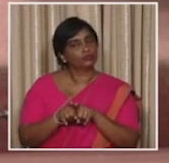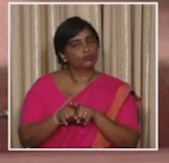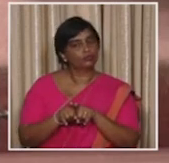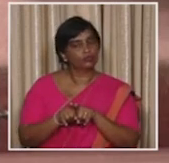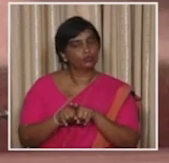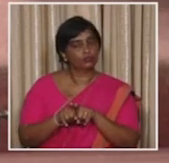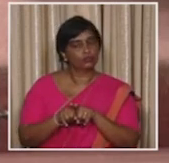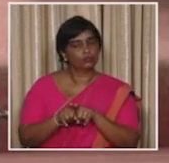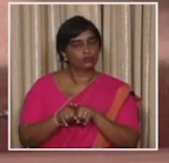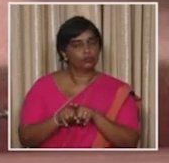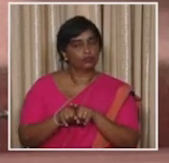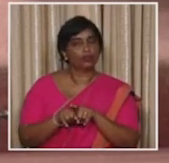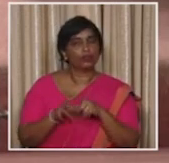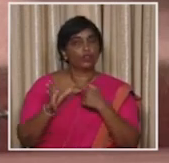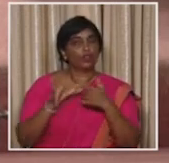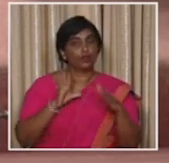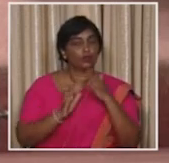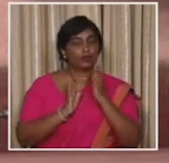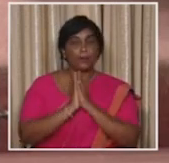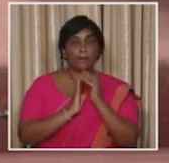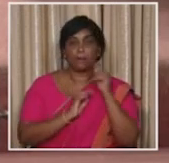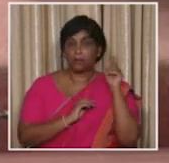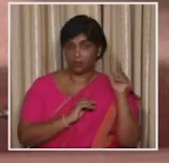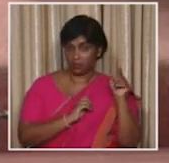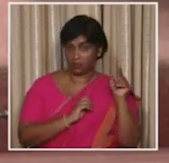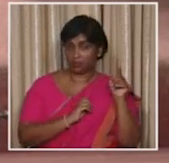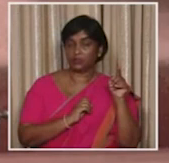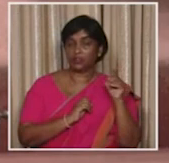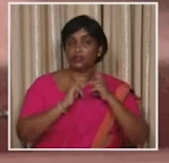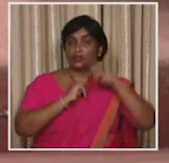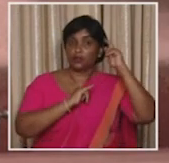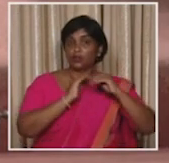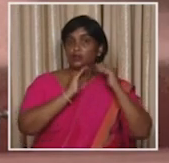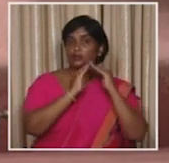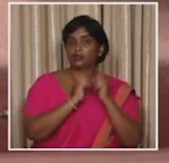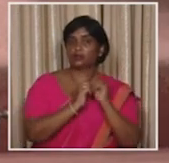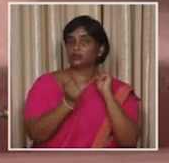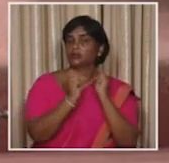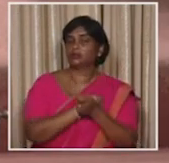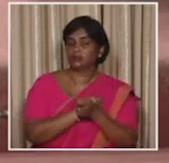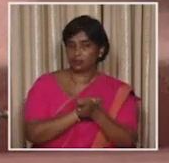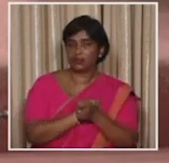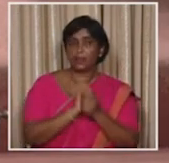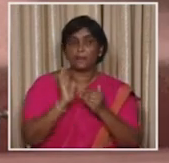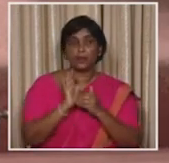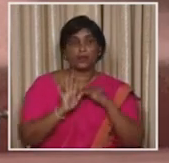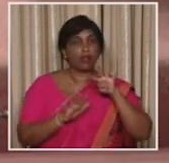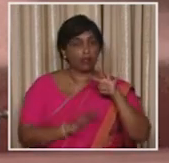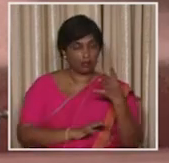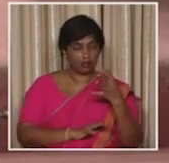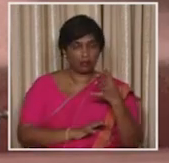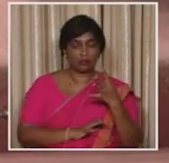மகா விகாரை அதை பல்கலைக்கழகமாக மாற்றுவதற்கு 400 மில்லியனும் அனுராதபுரம் சர்வதேச